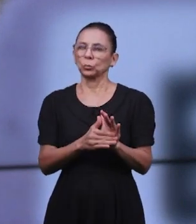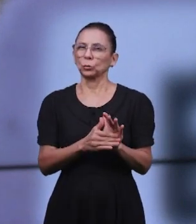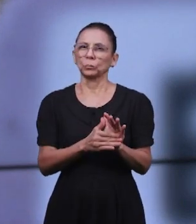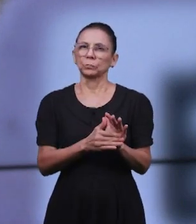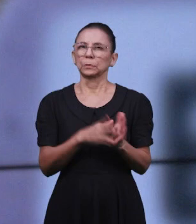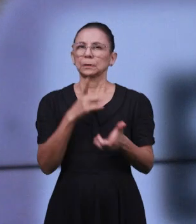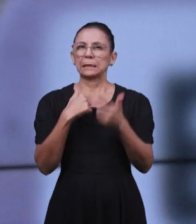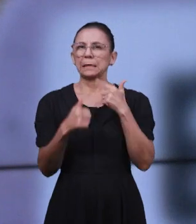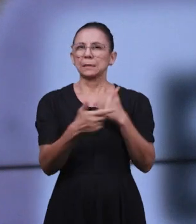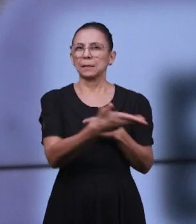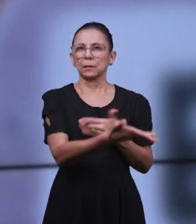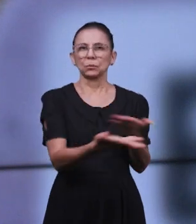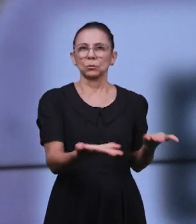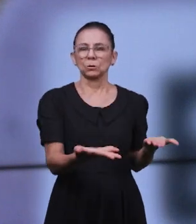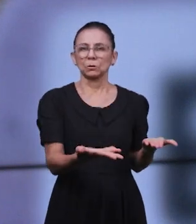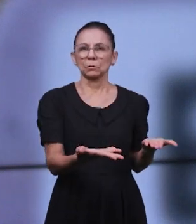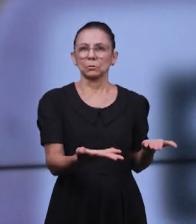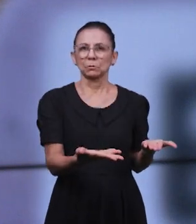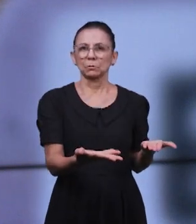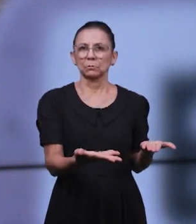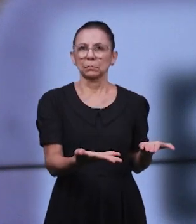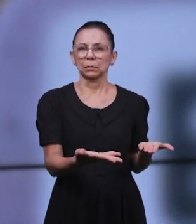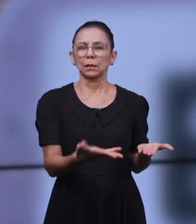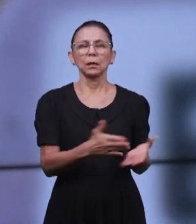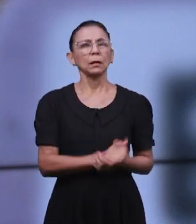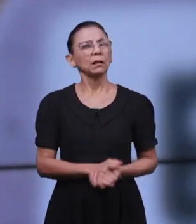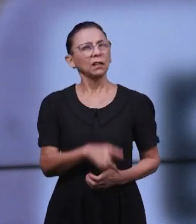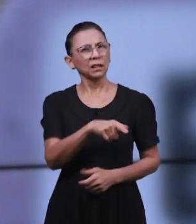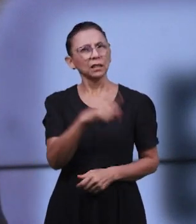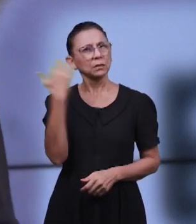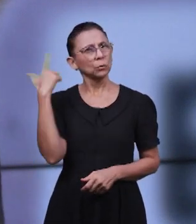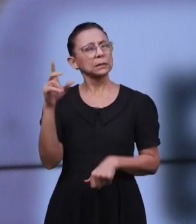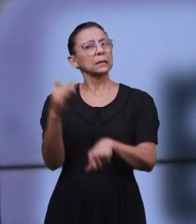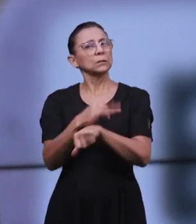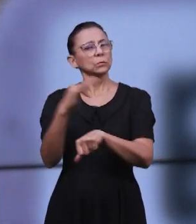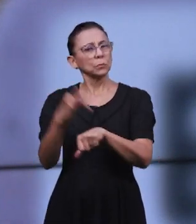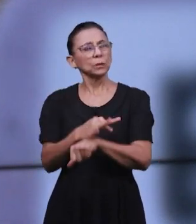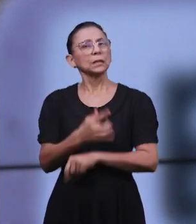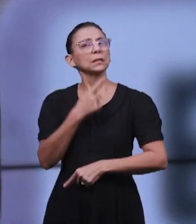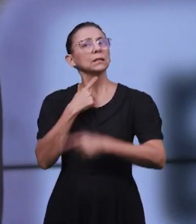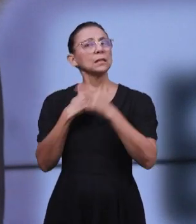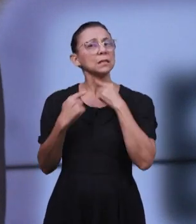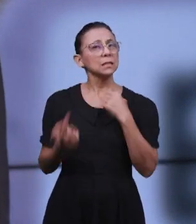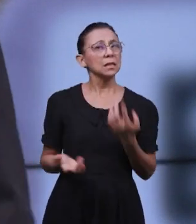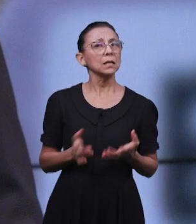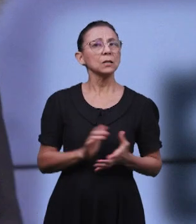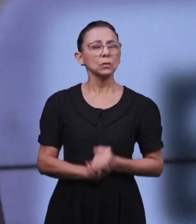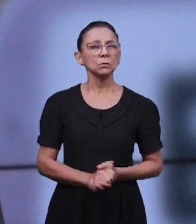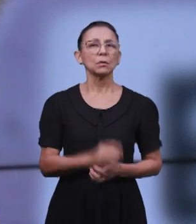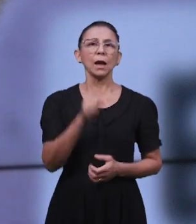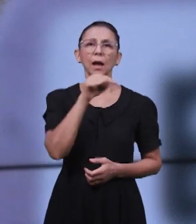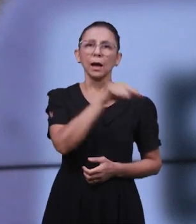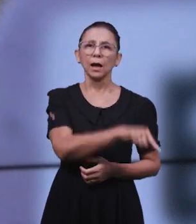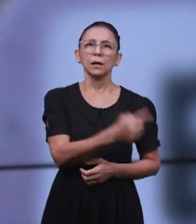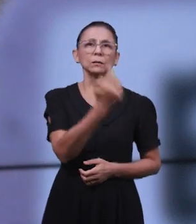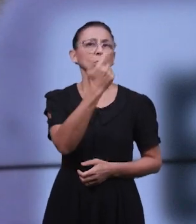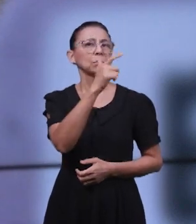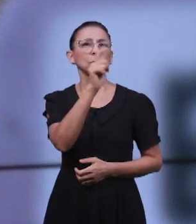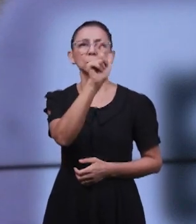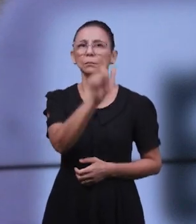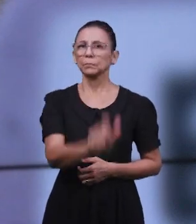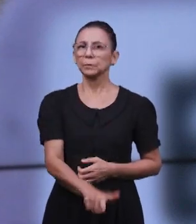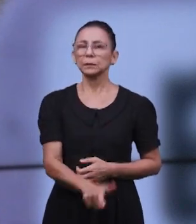se passent selon leurs désirs. Donc, cela est supportable. Et pour elle comme pour l'autre personne. Elle ne